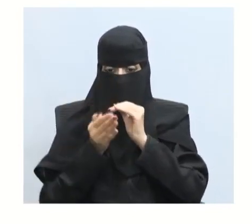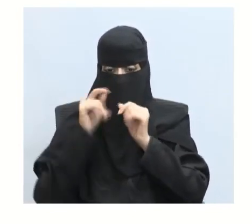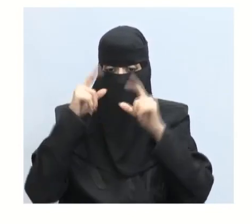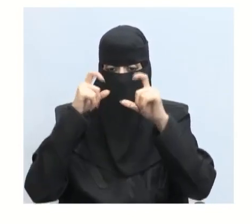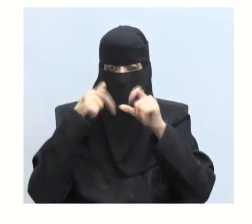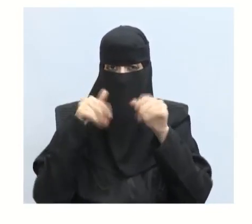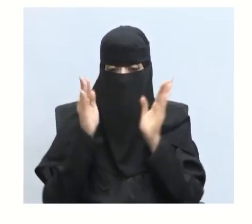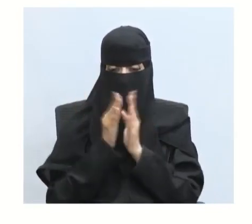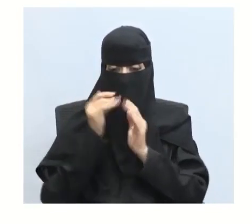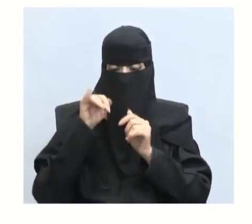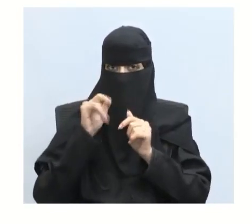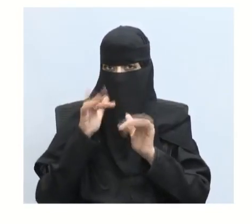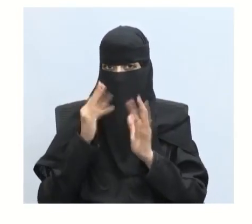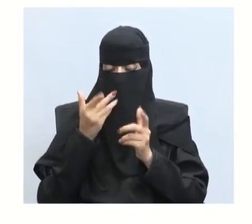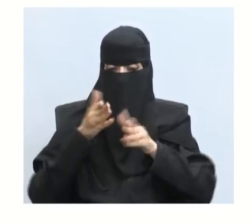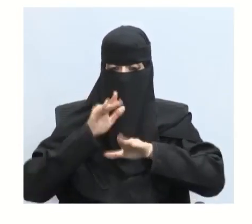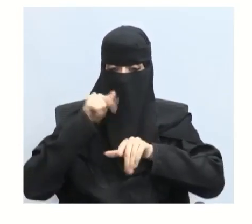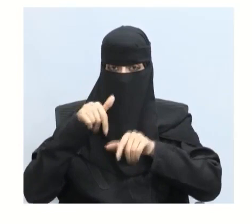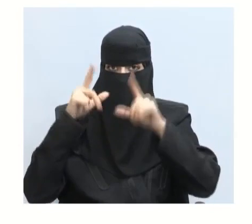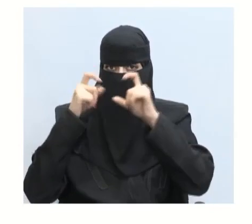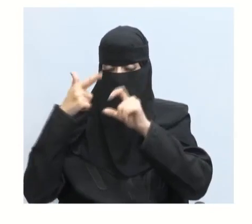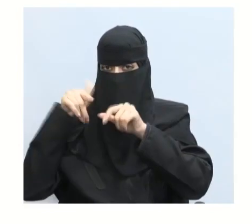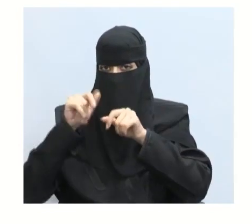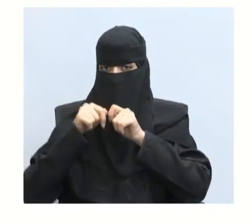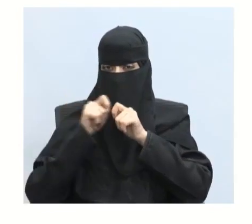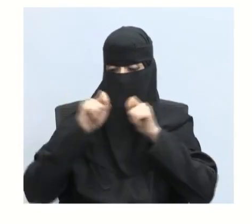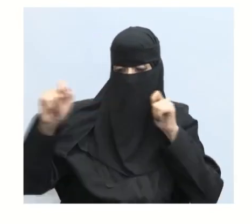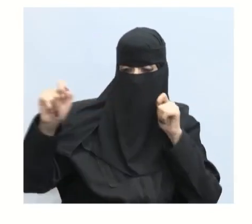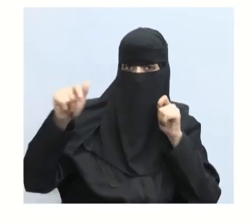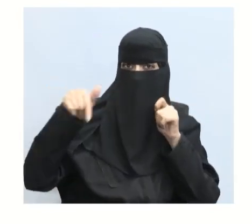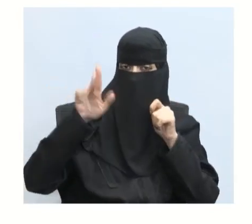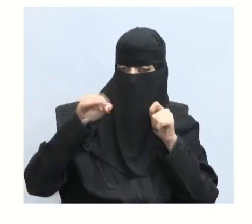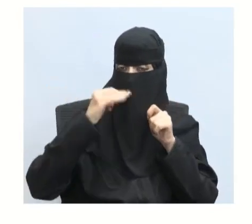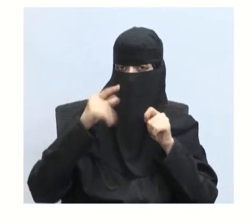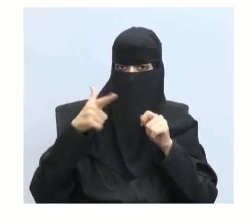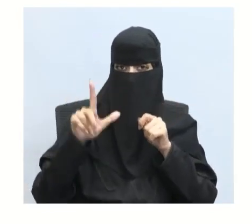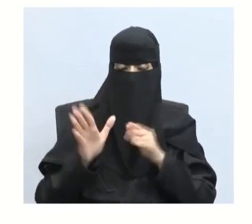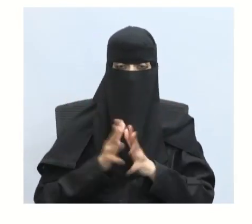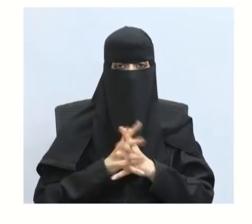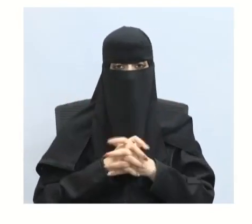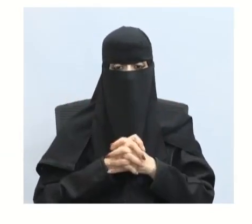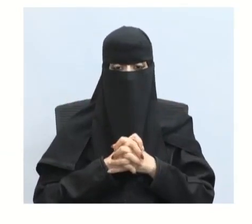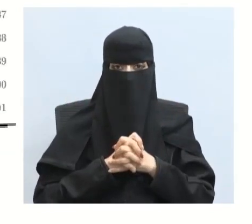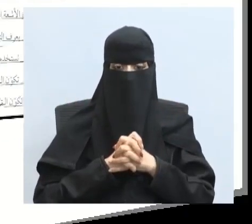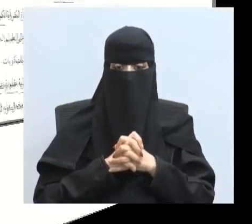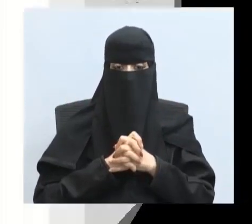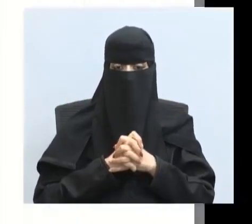صوره مصغره مما يجعل هذه الصور تبدو بعيده نعم احسنت اجابه